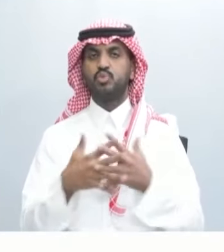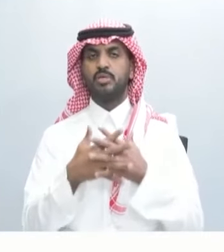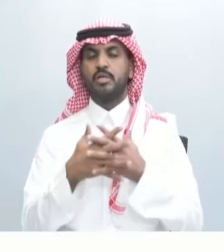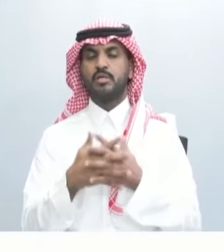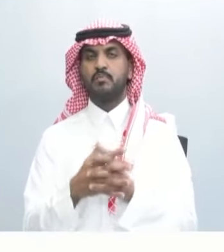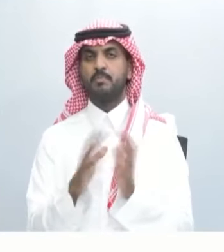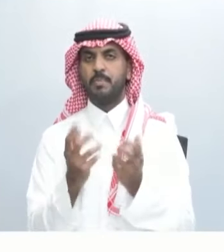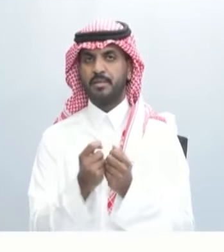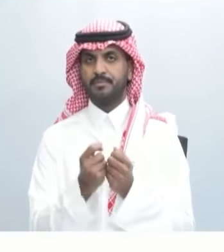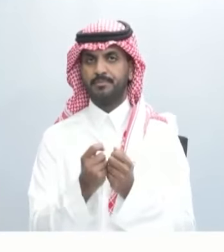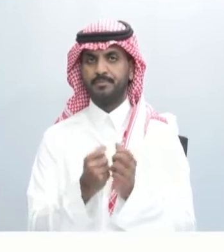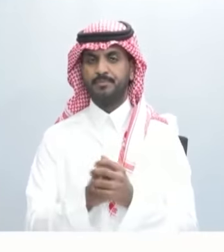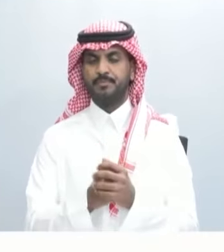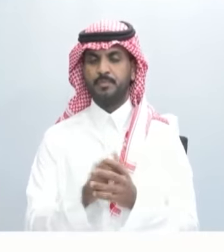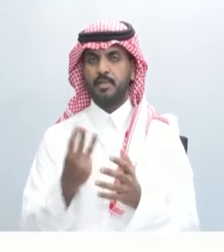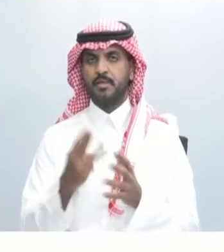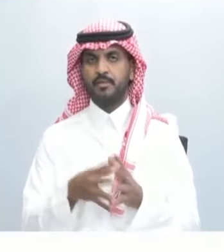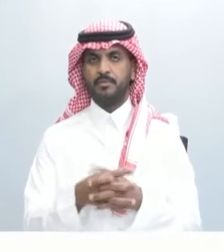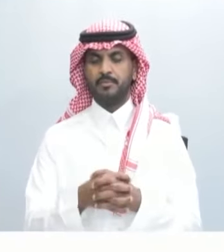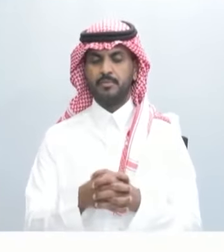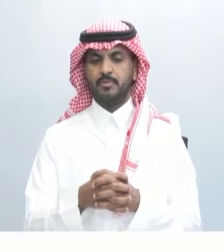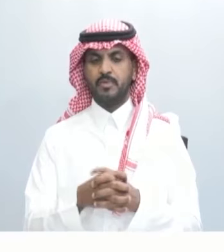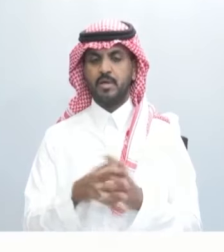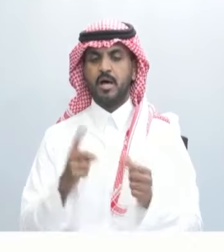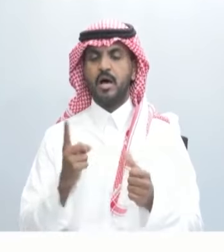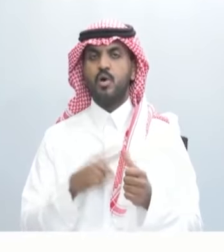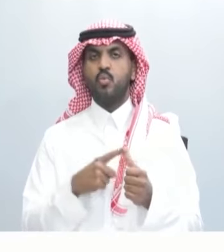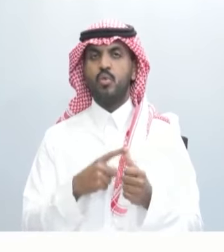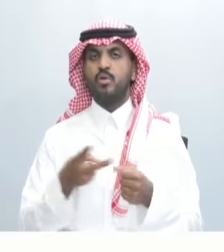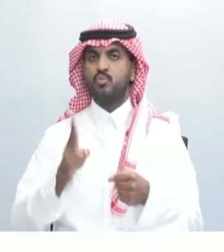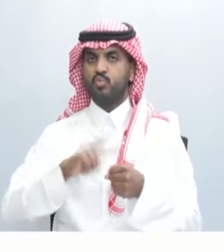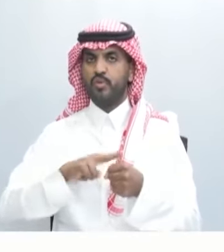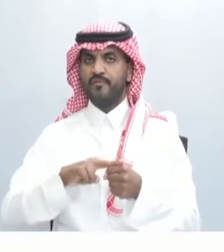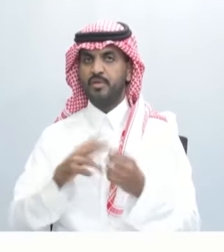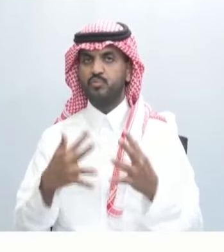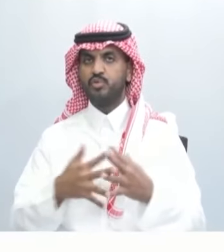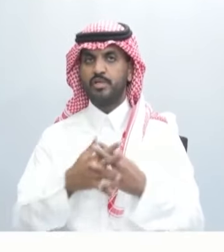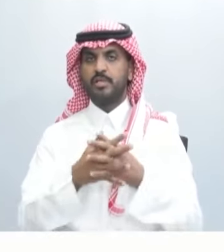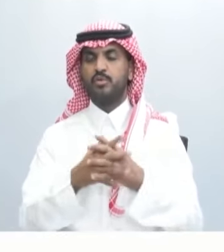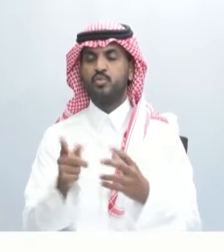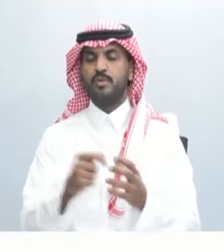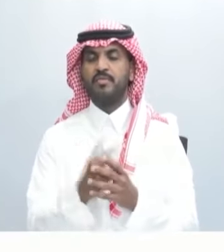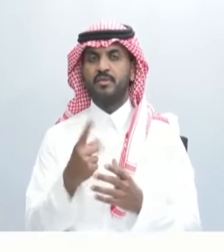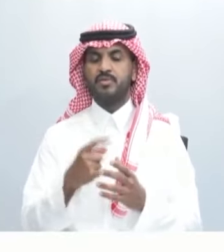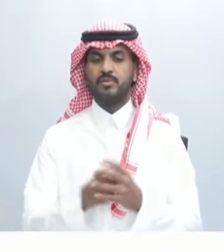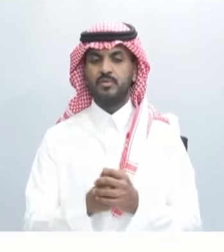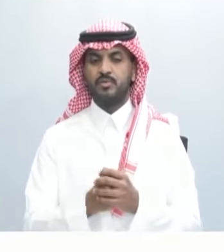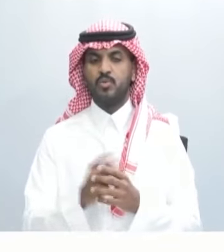بين الاعداد الثلاثه اذا اول مضاعفين مشتركين هما 12